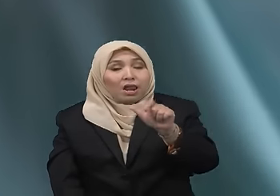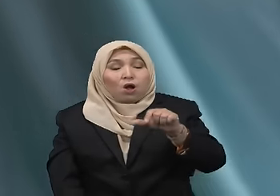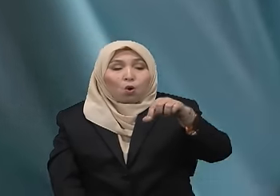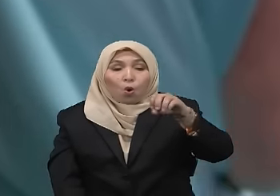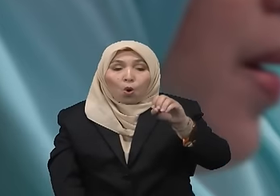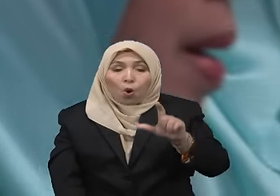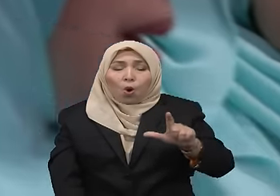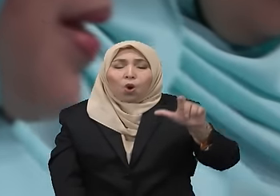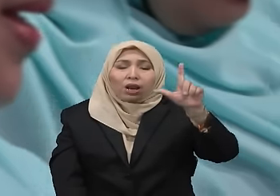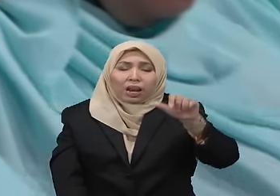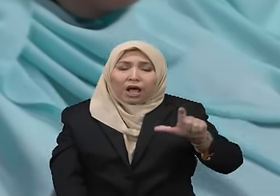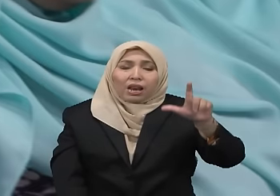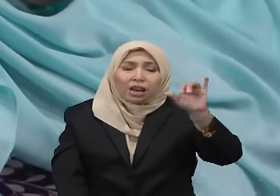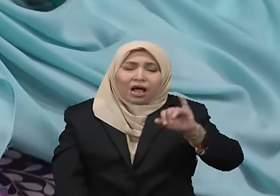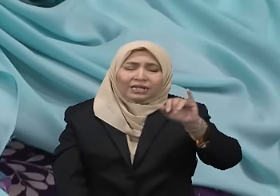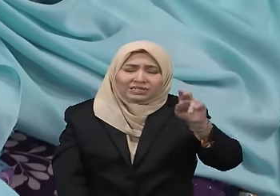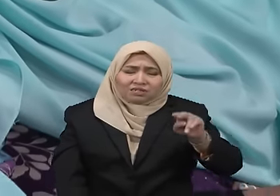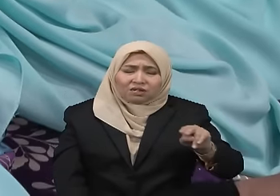Afala